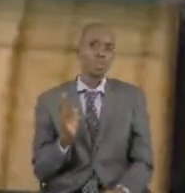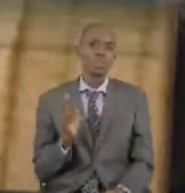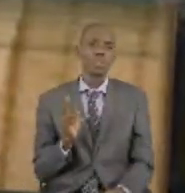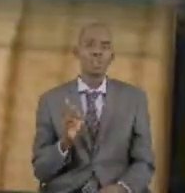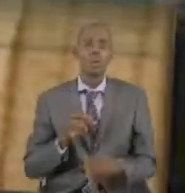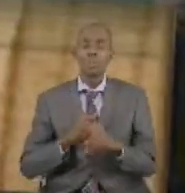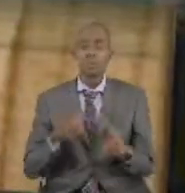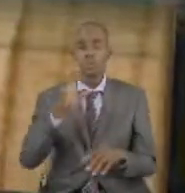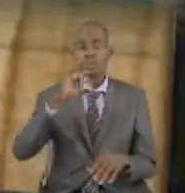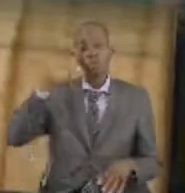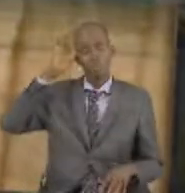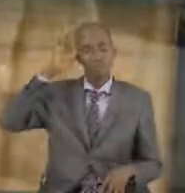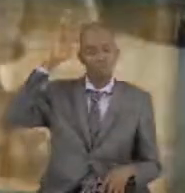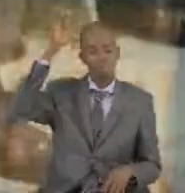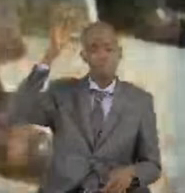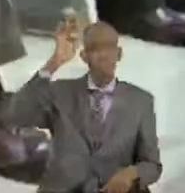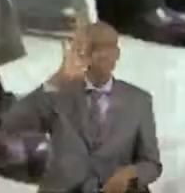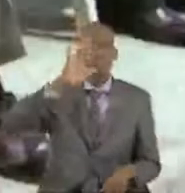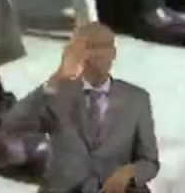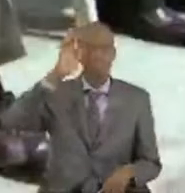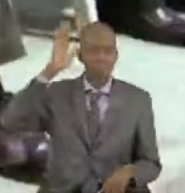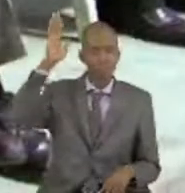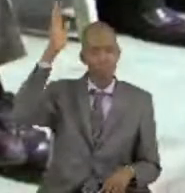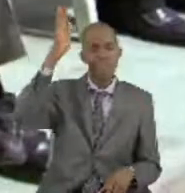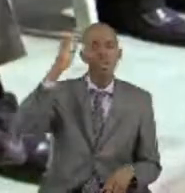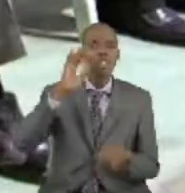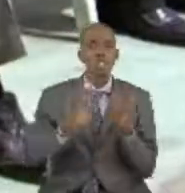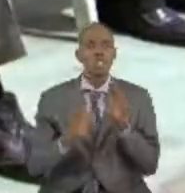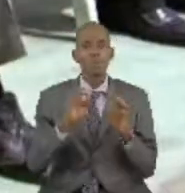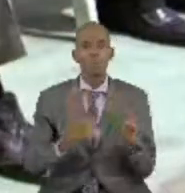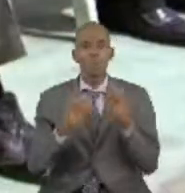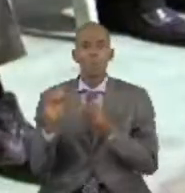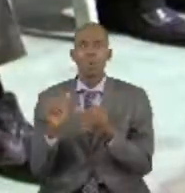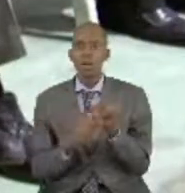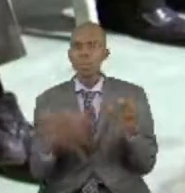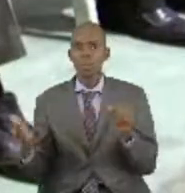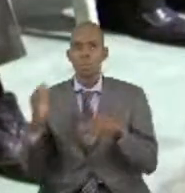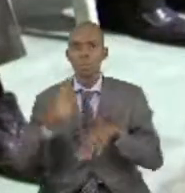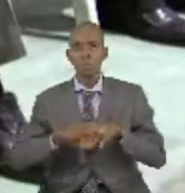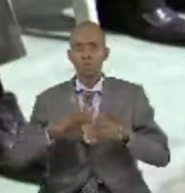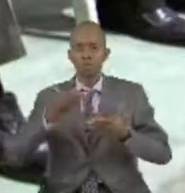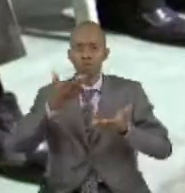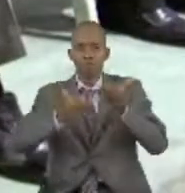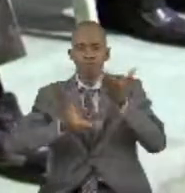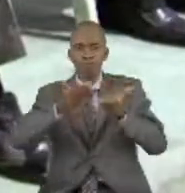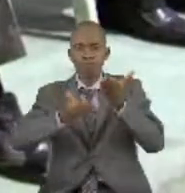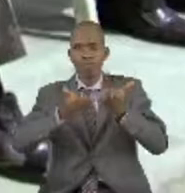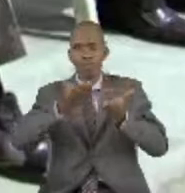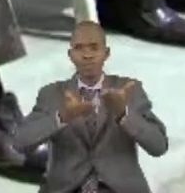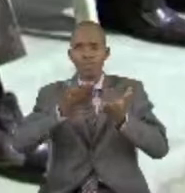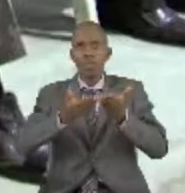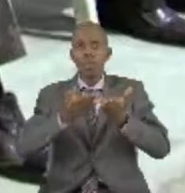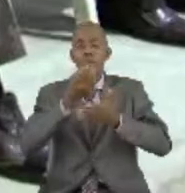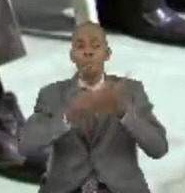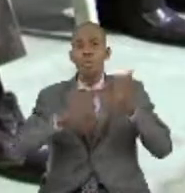met à dessiner si tu mets toute chose que sur la balance tout ce